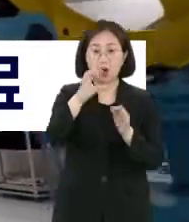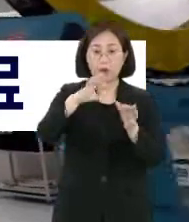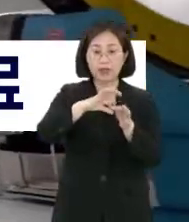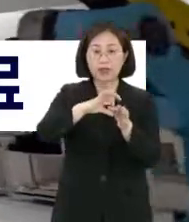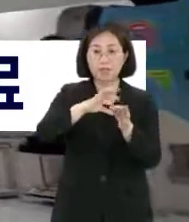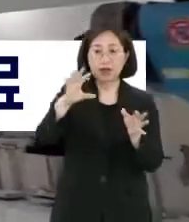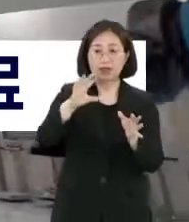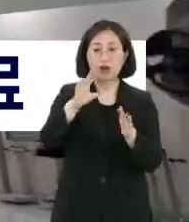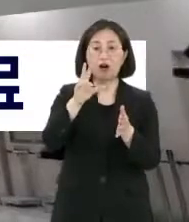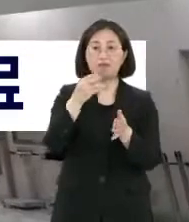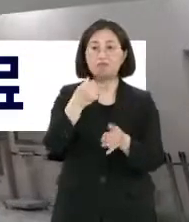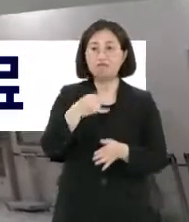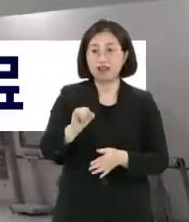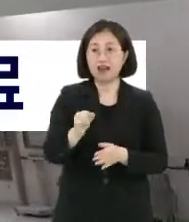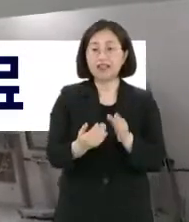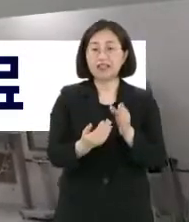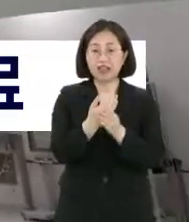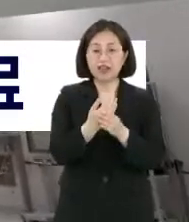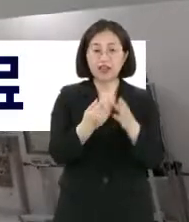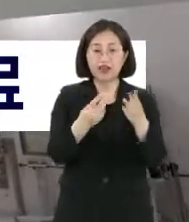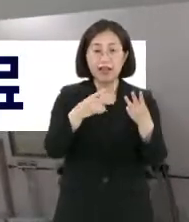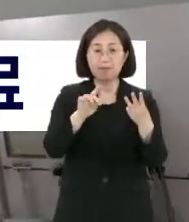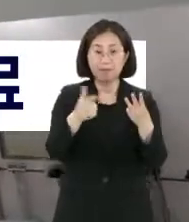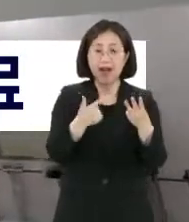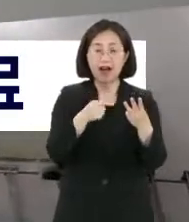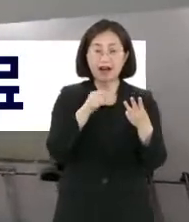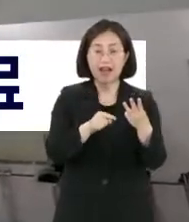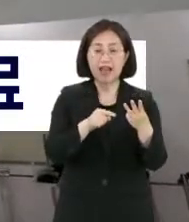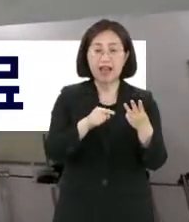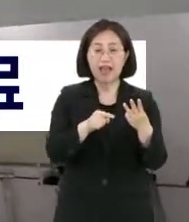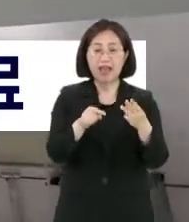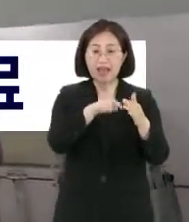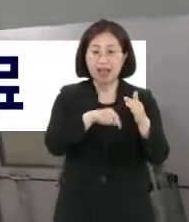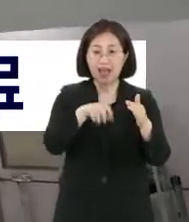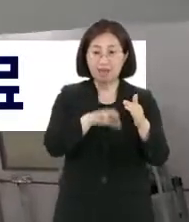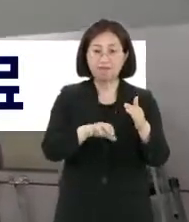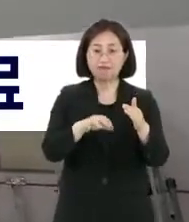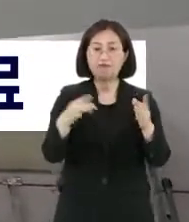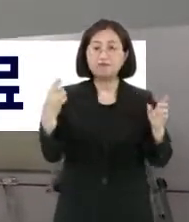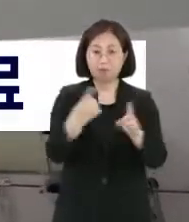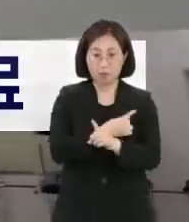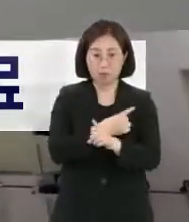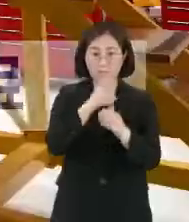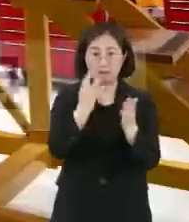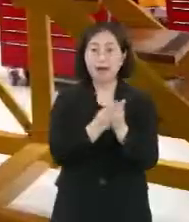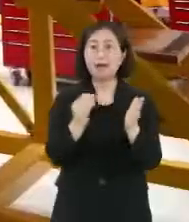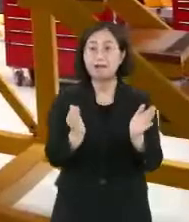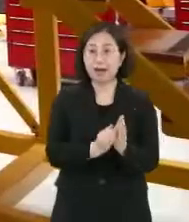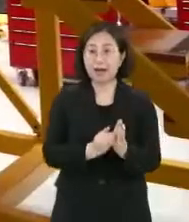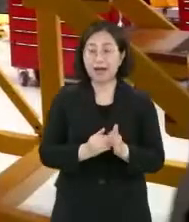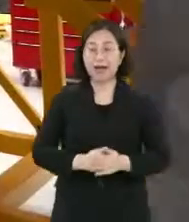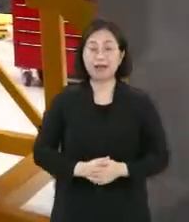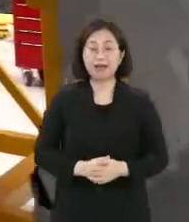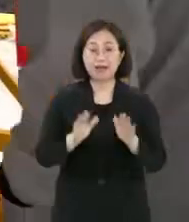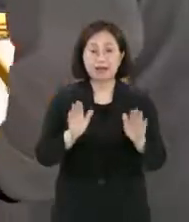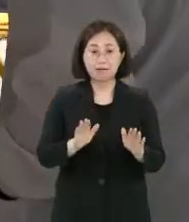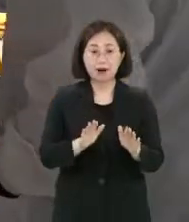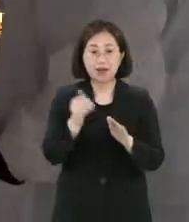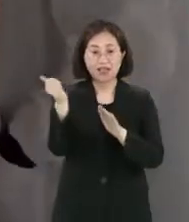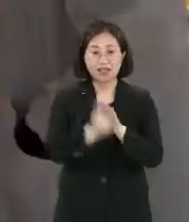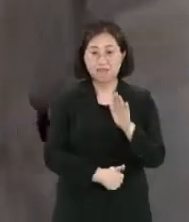풀리면서 문제가 됐던 3단 로켓의 산화제 탱크 내부 보완도 마무리됐습니다. 이번엔